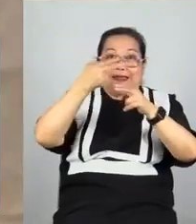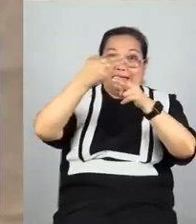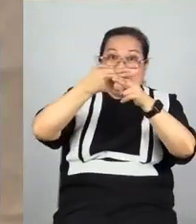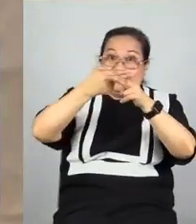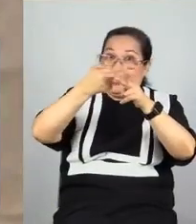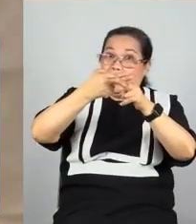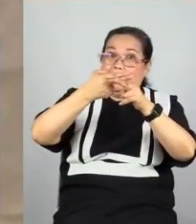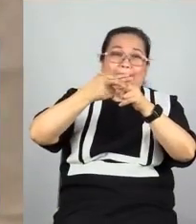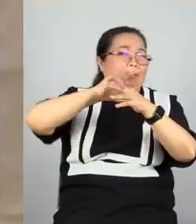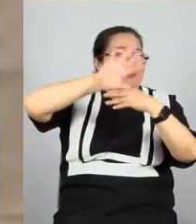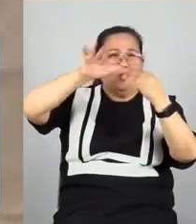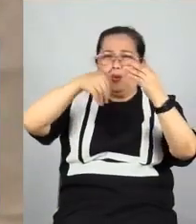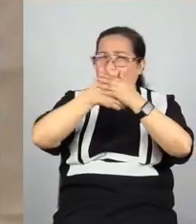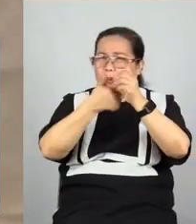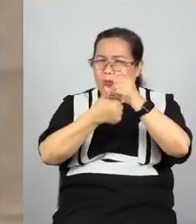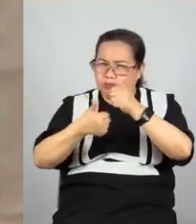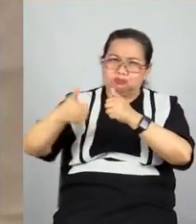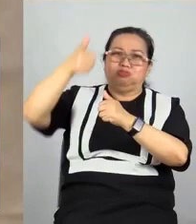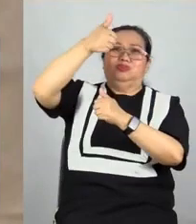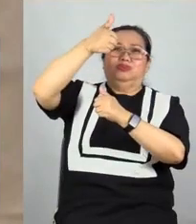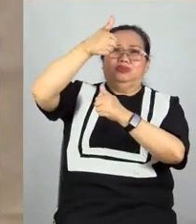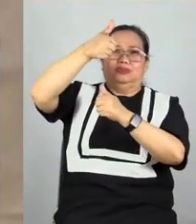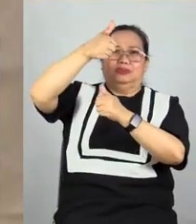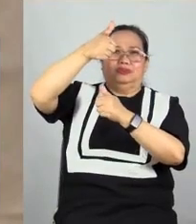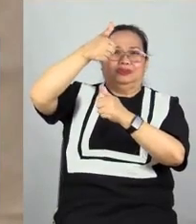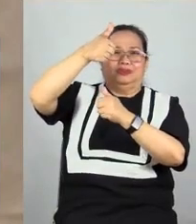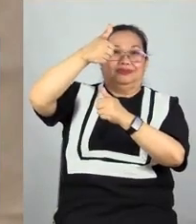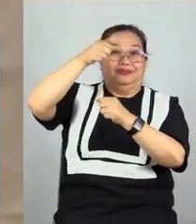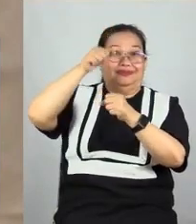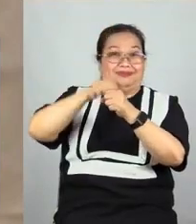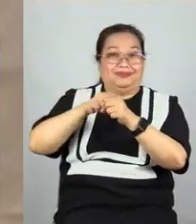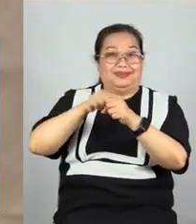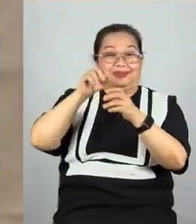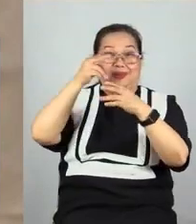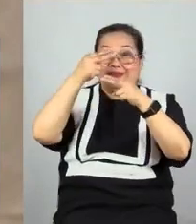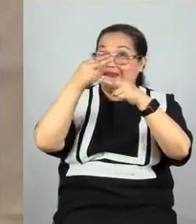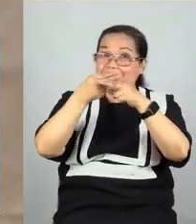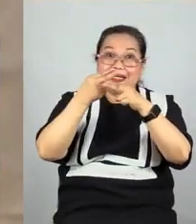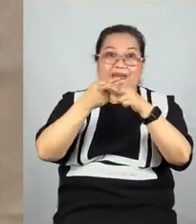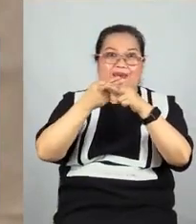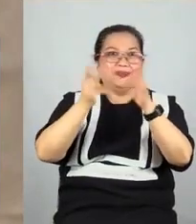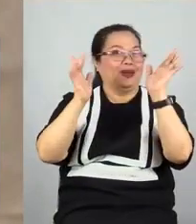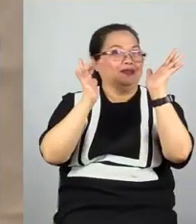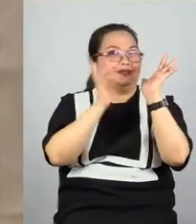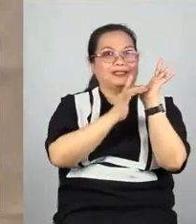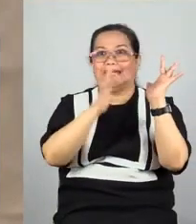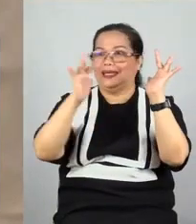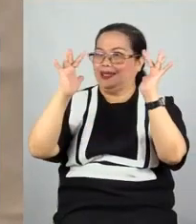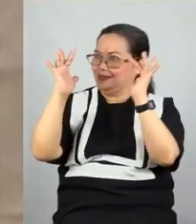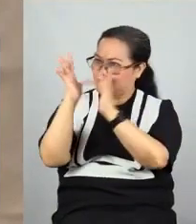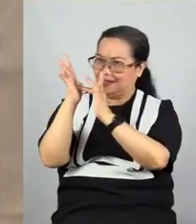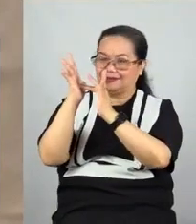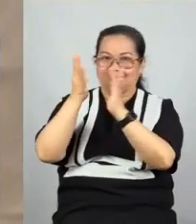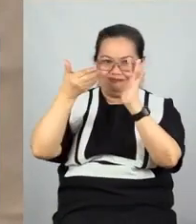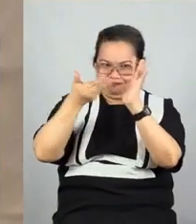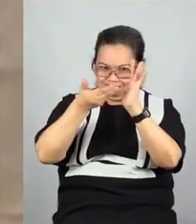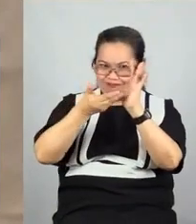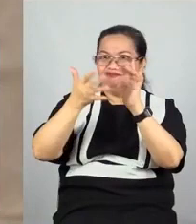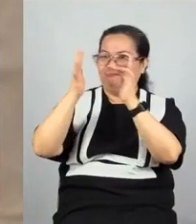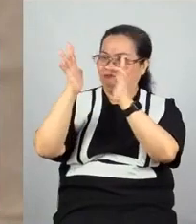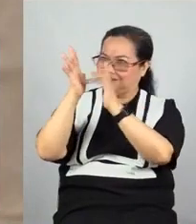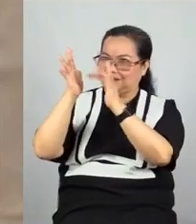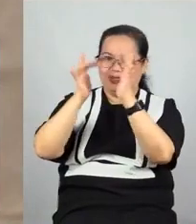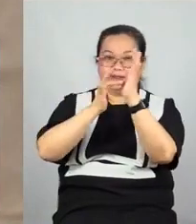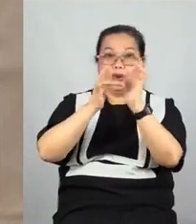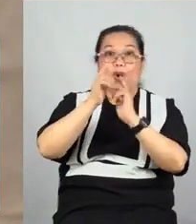that is above every name, so that in the name of Jesus, every knee